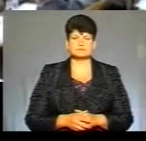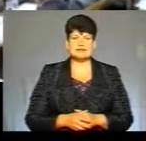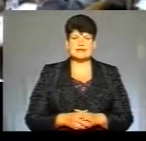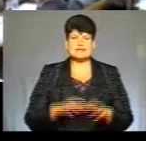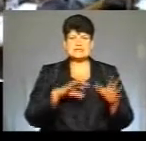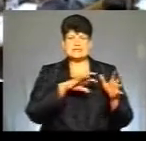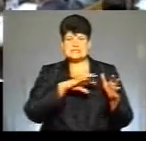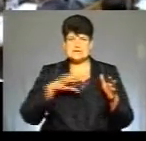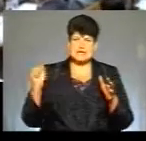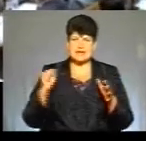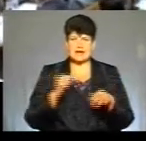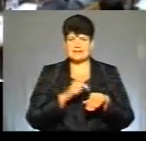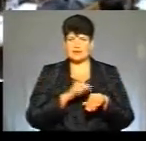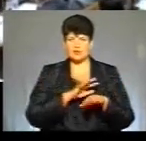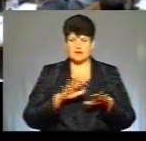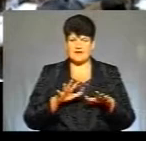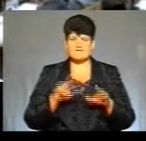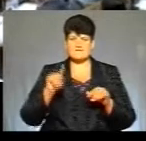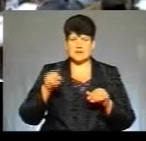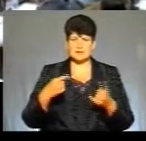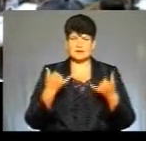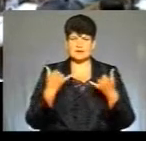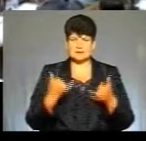Зняття недоторканності вимагає зараз